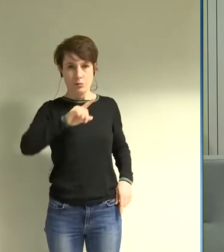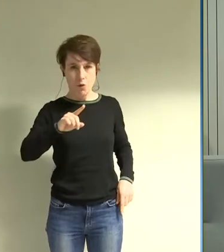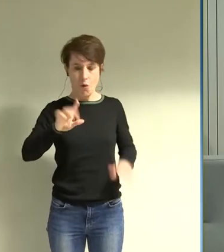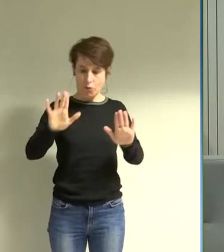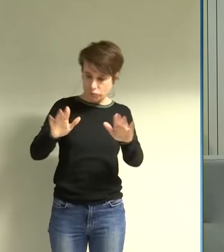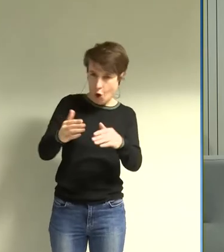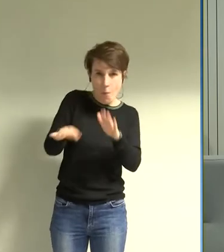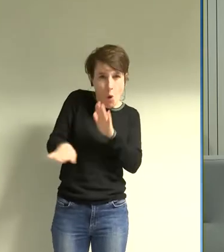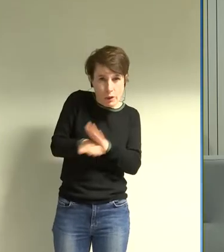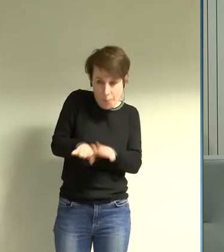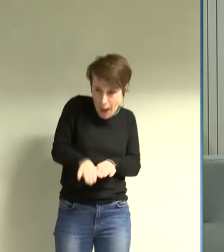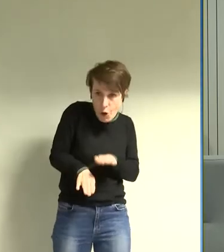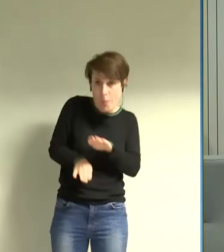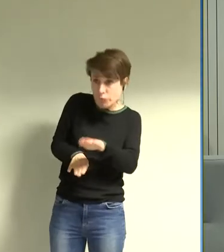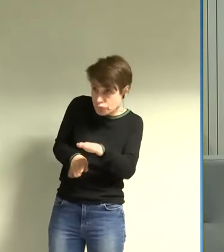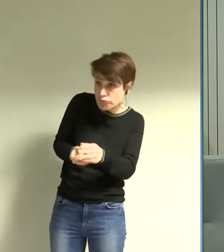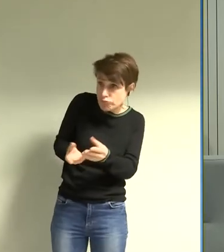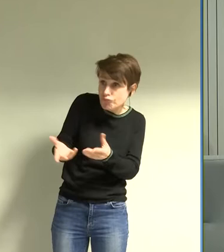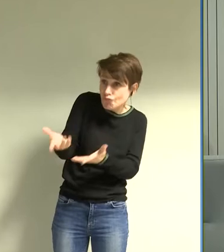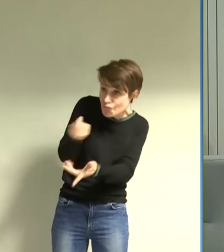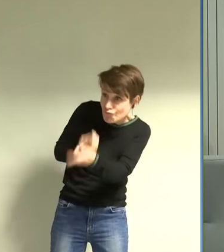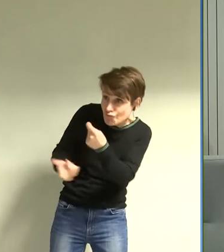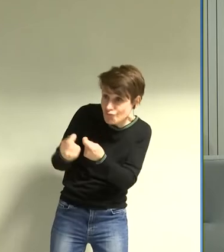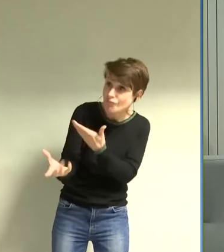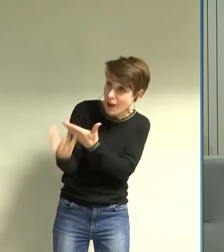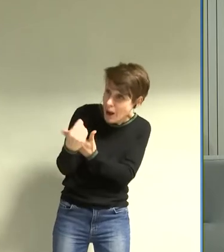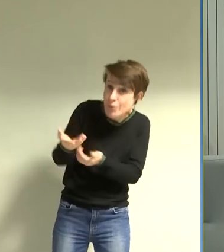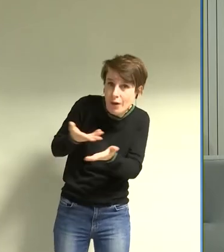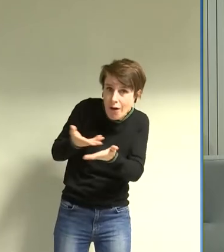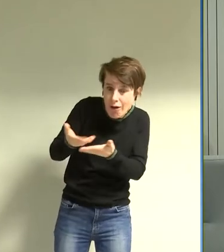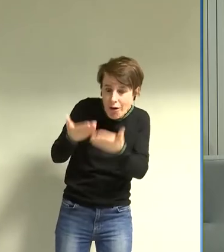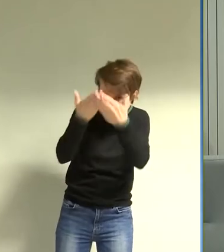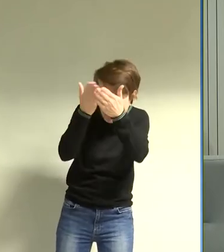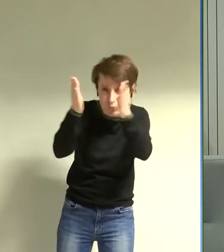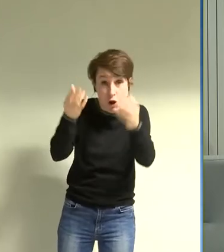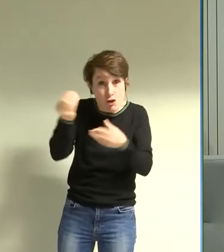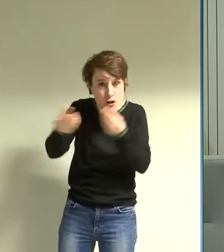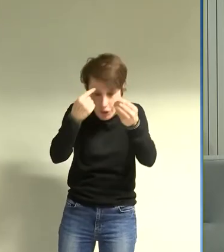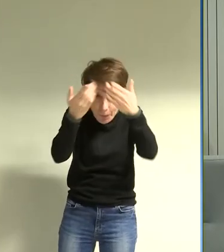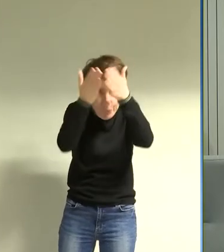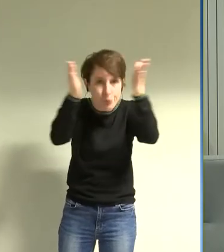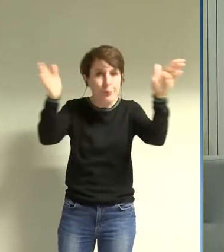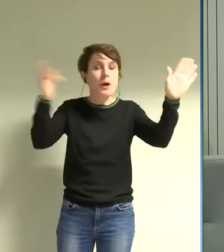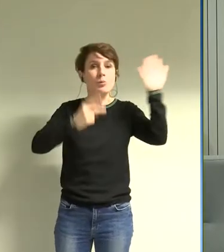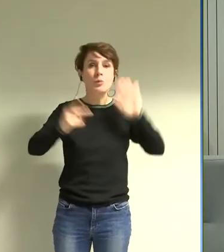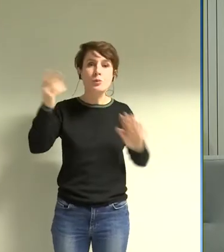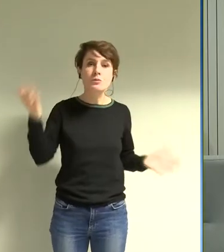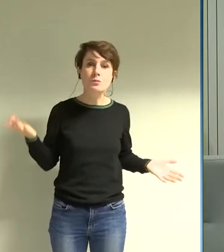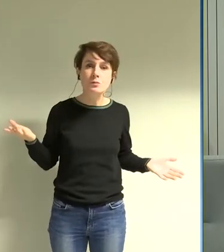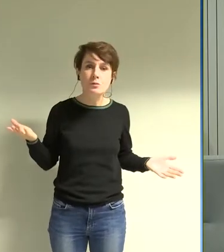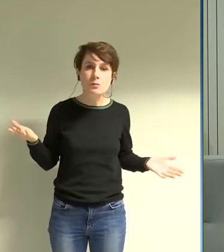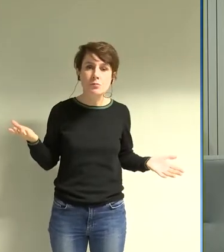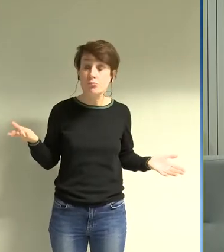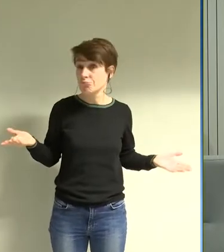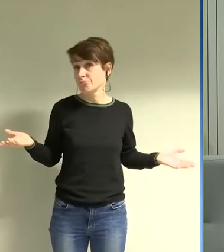d'elle et de mettre en place un cheminement participatif qui élargit l'horizon de chacun plus